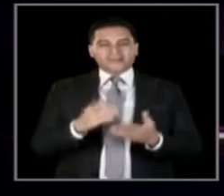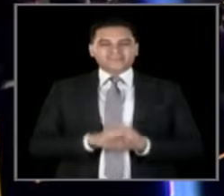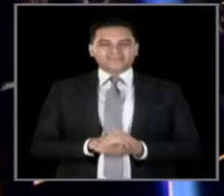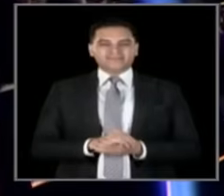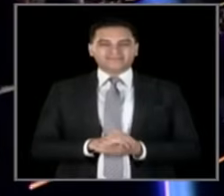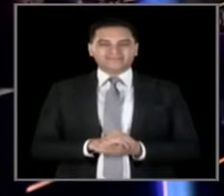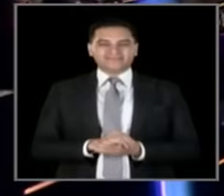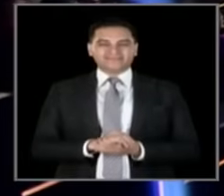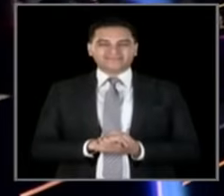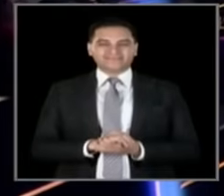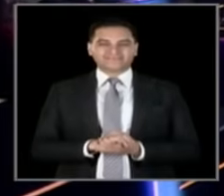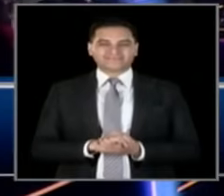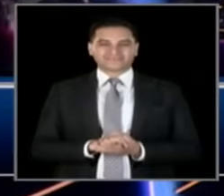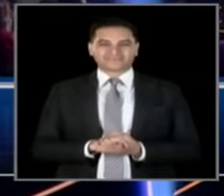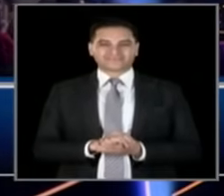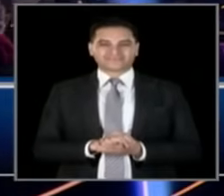هو: